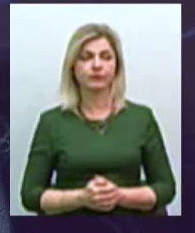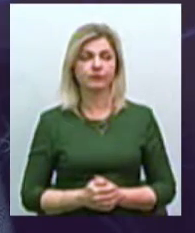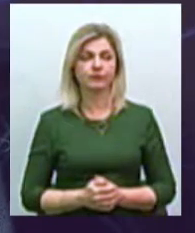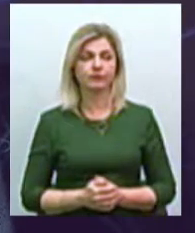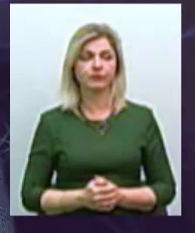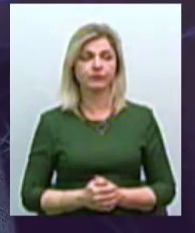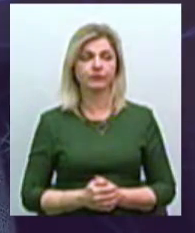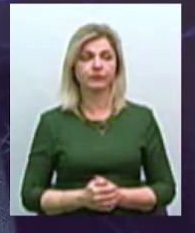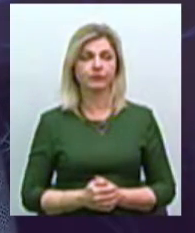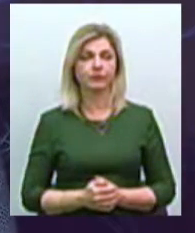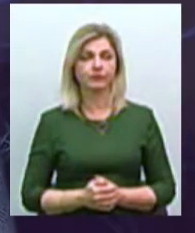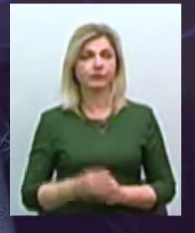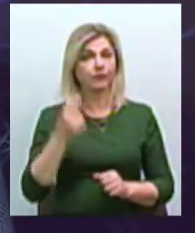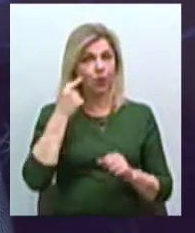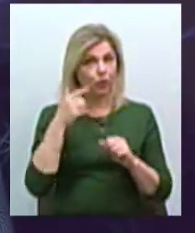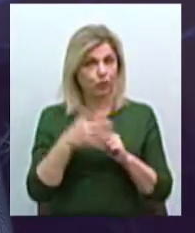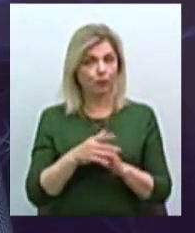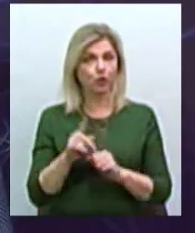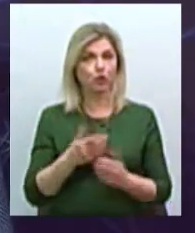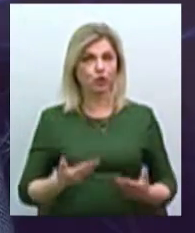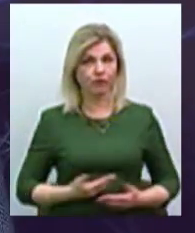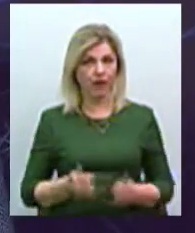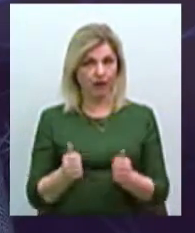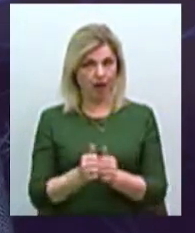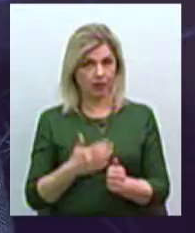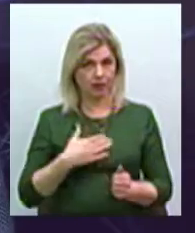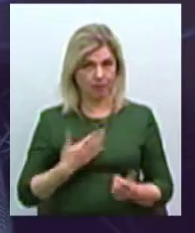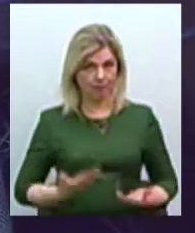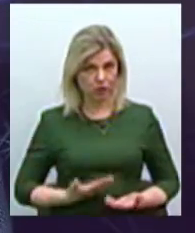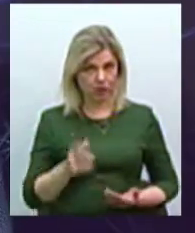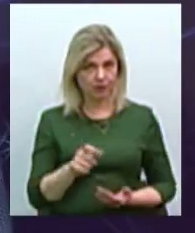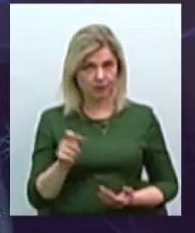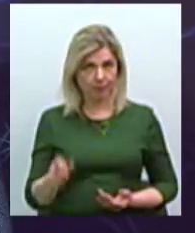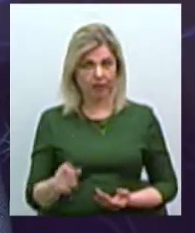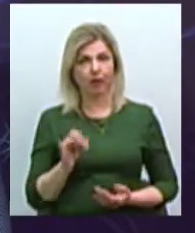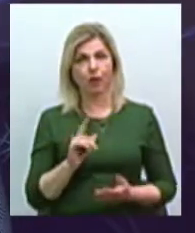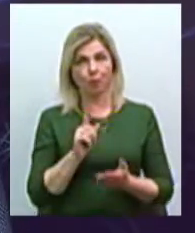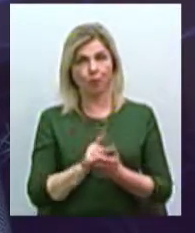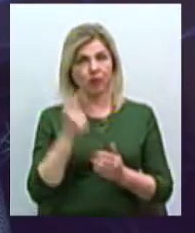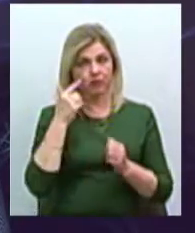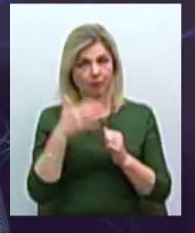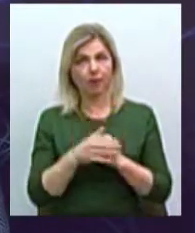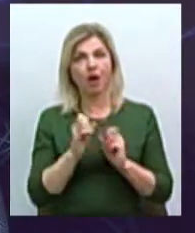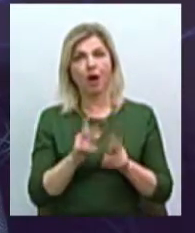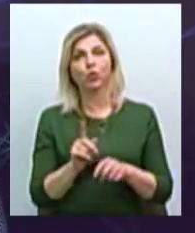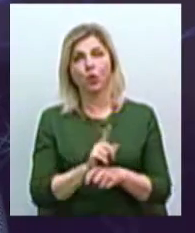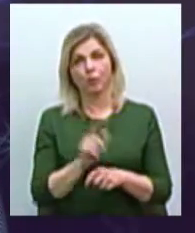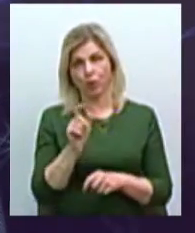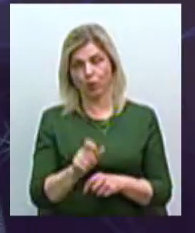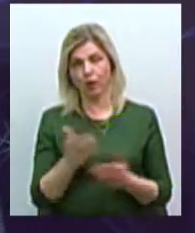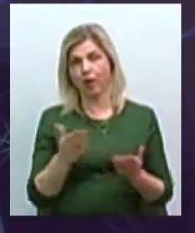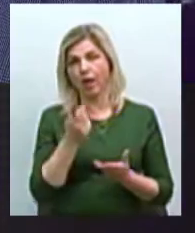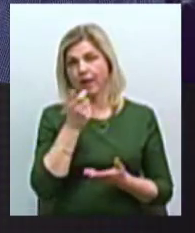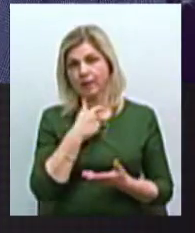розуміти про те, що він живе поряд з нашими мешканцями і повинна мати, як нормальна людина, якусь